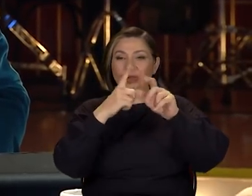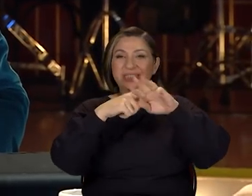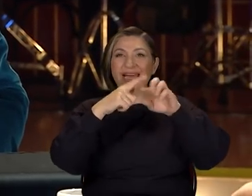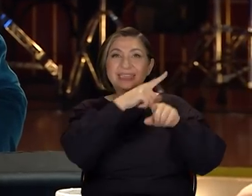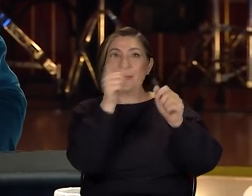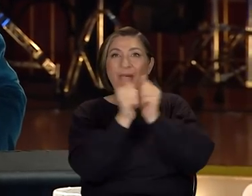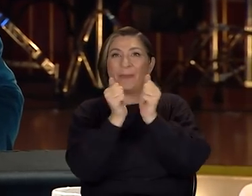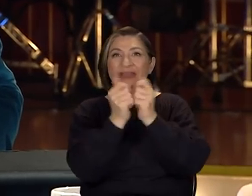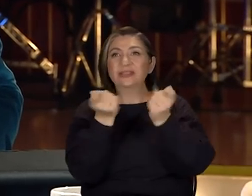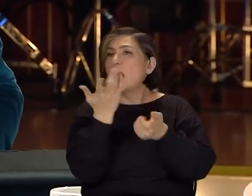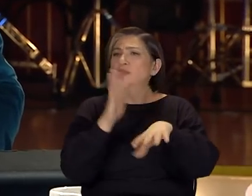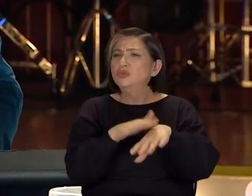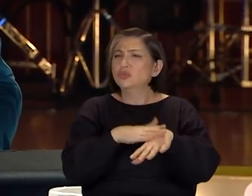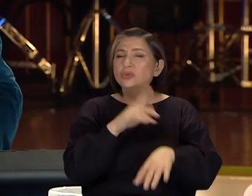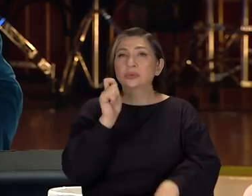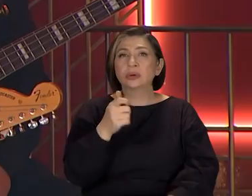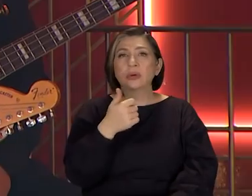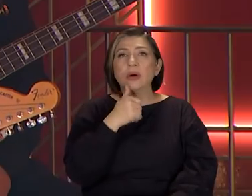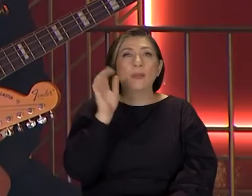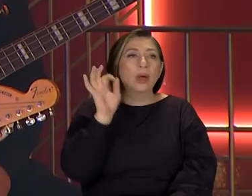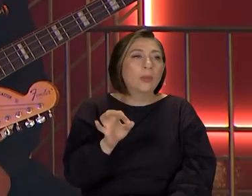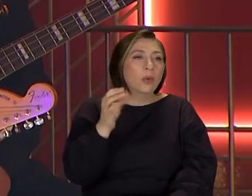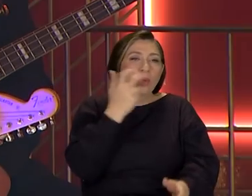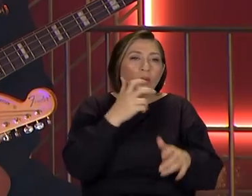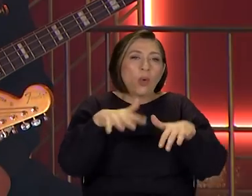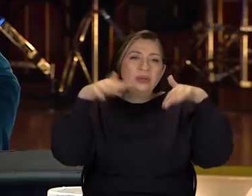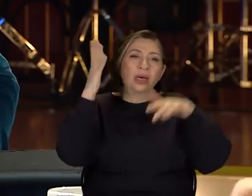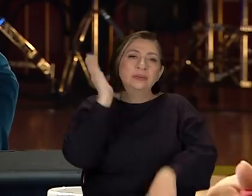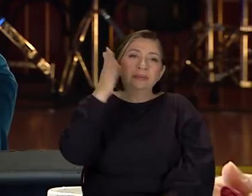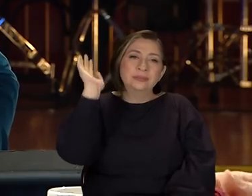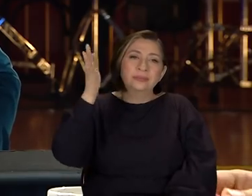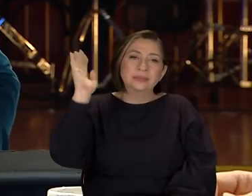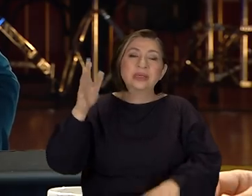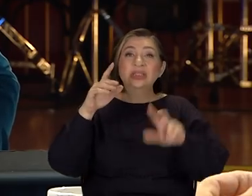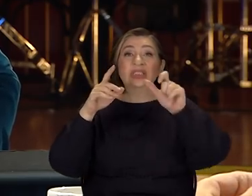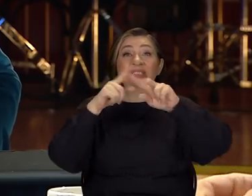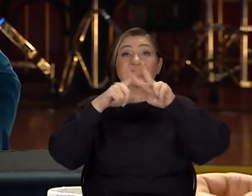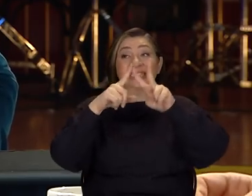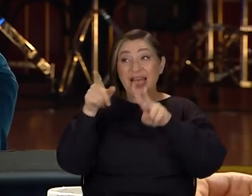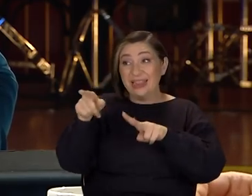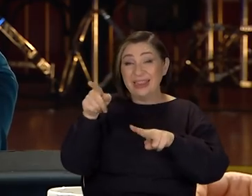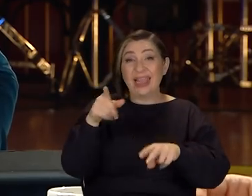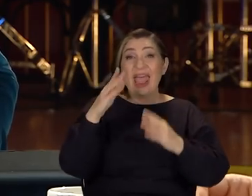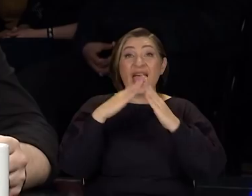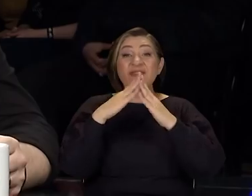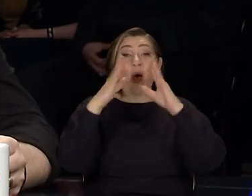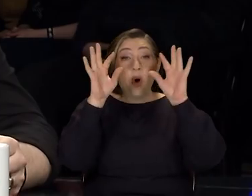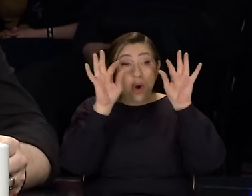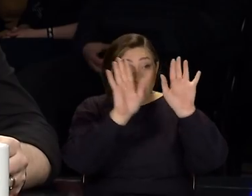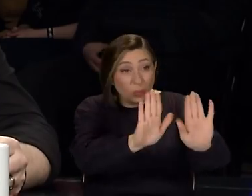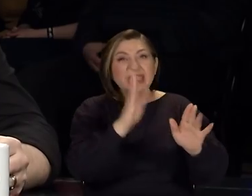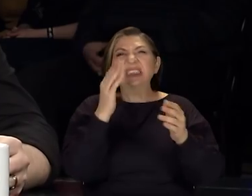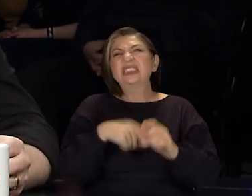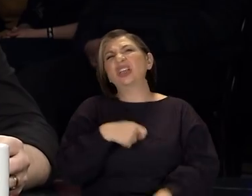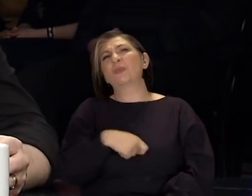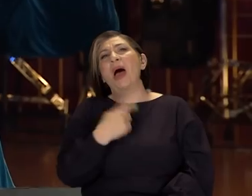çalıştığı zamandan diyordum ki ne yapıyorsunuz falan. Diyor ki abi sürekli konser yapıyor. Çünkü John Gox'un zaten evde olması da saçma bir şey.